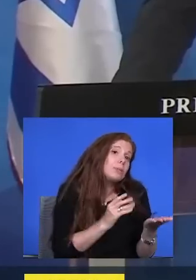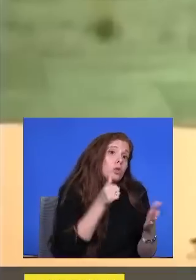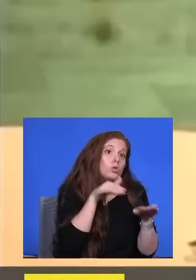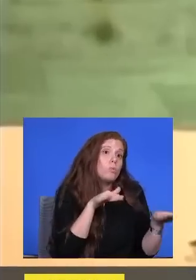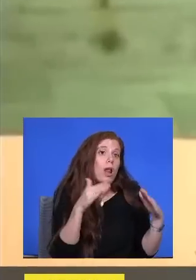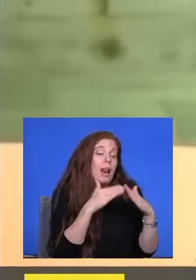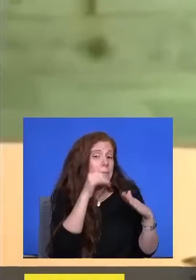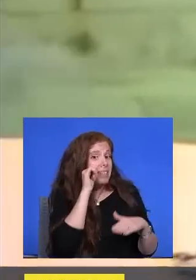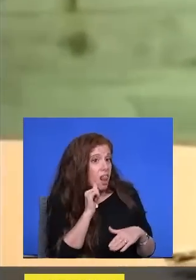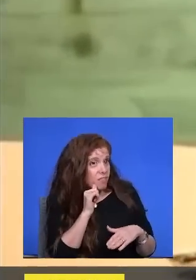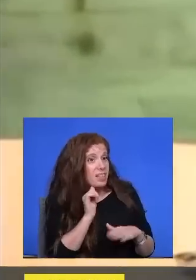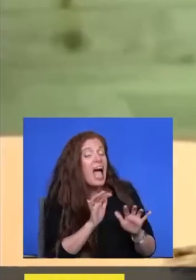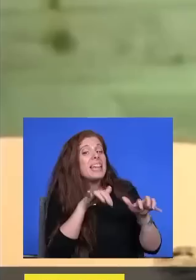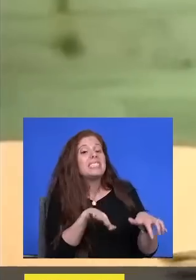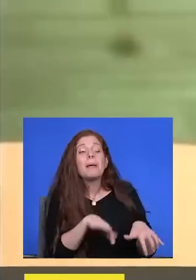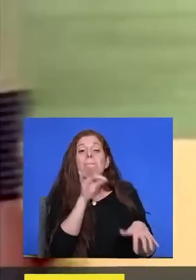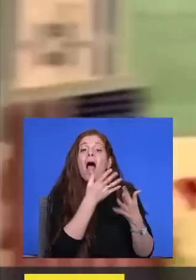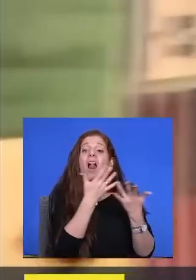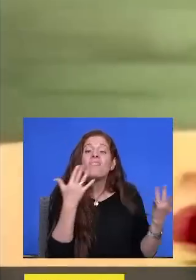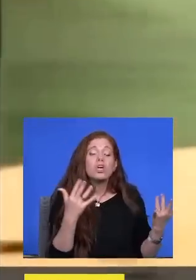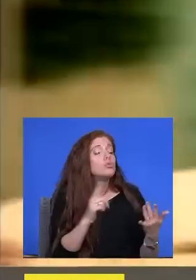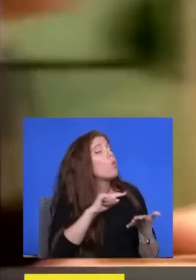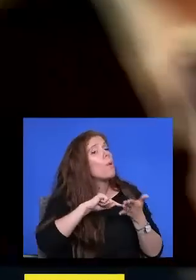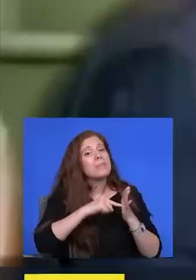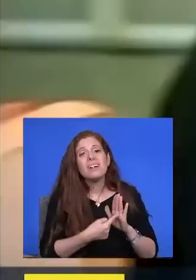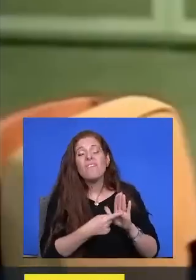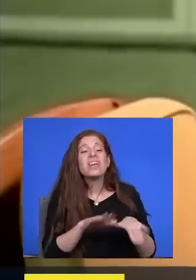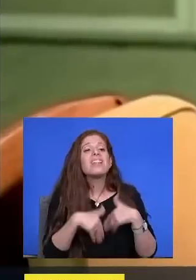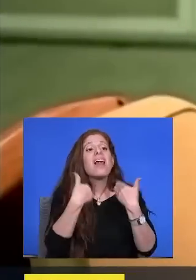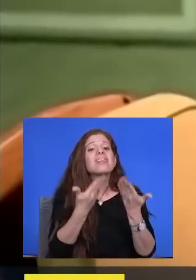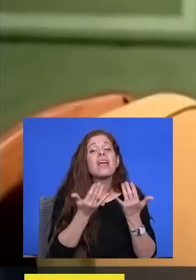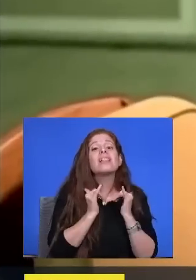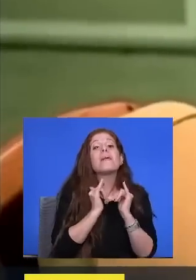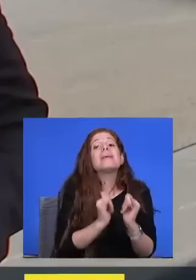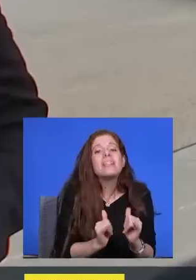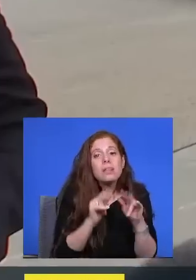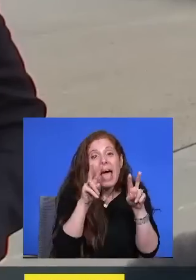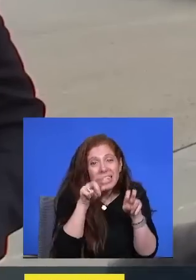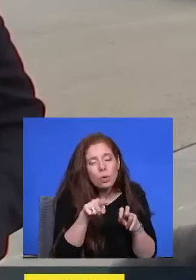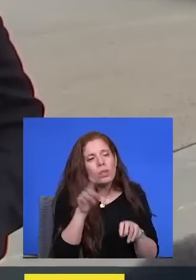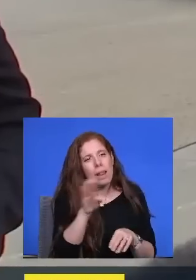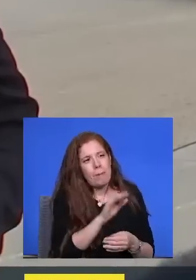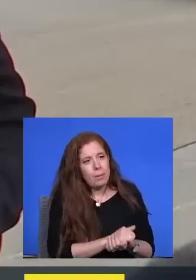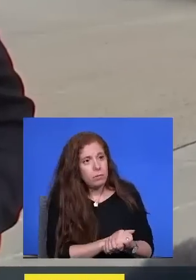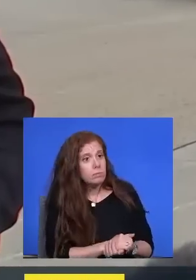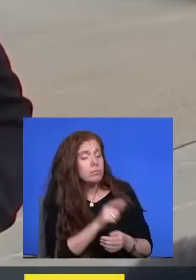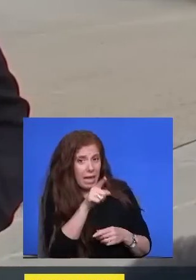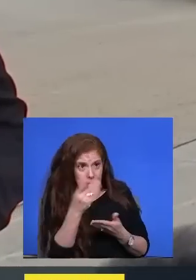הלבן. הנשיא בחר להבהיר שהוא אינו מתכוון להעניק את המתנה הזאת לנתניהו.